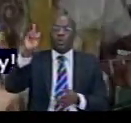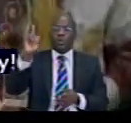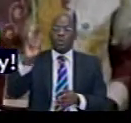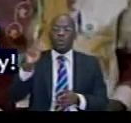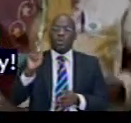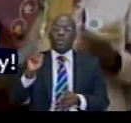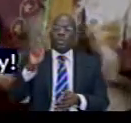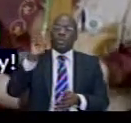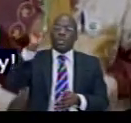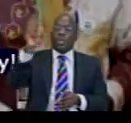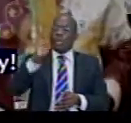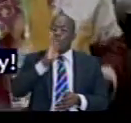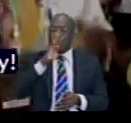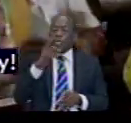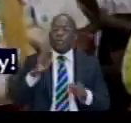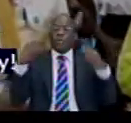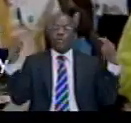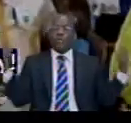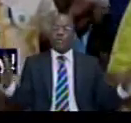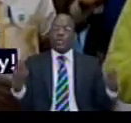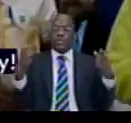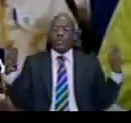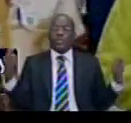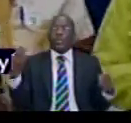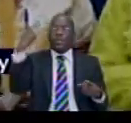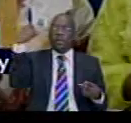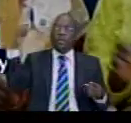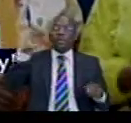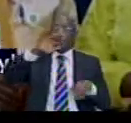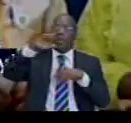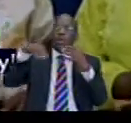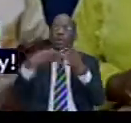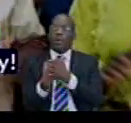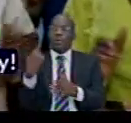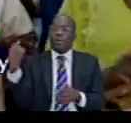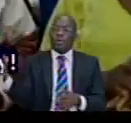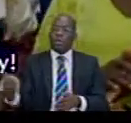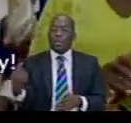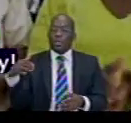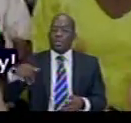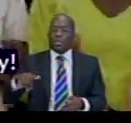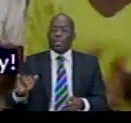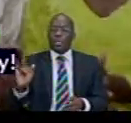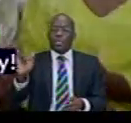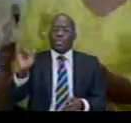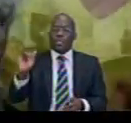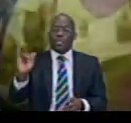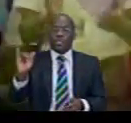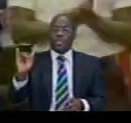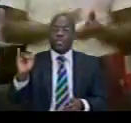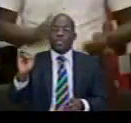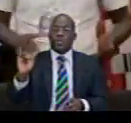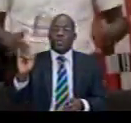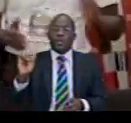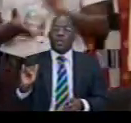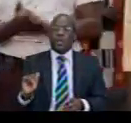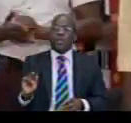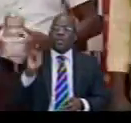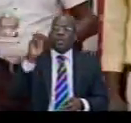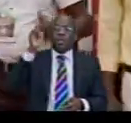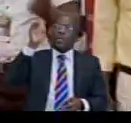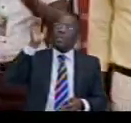À toi la victoire pour l'éternité. Une autre fois, à toi la gloire.